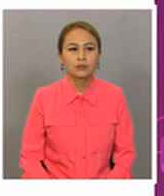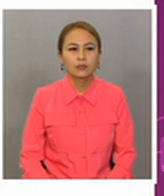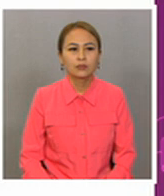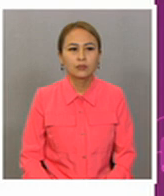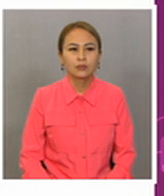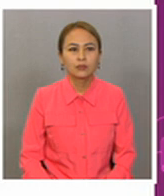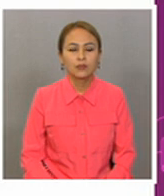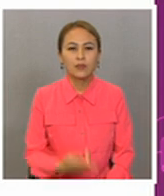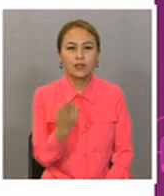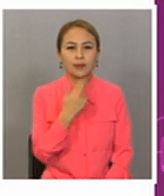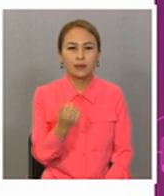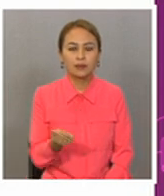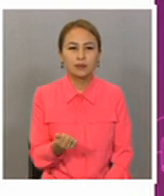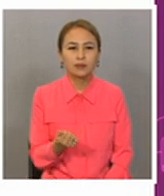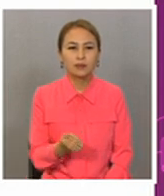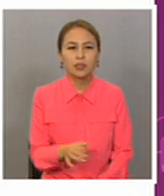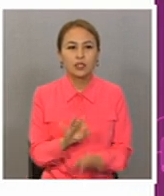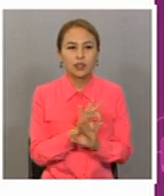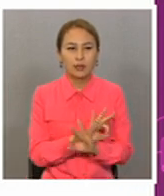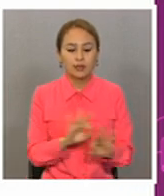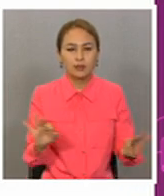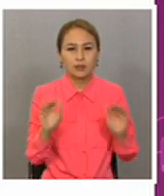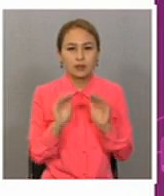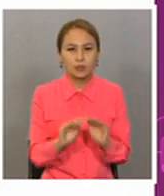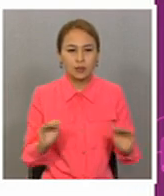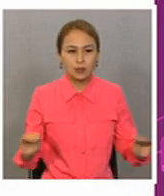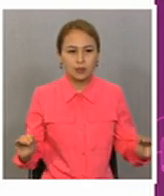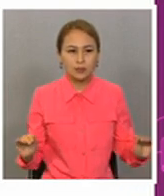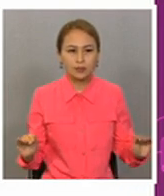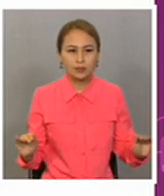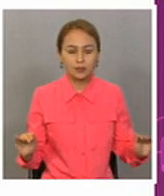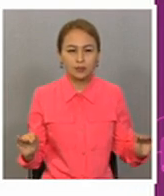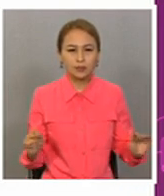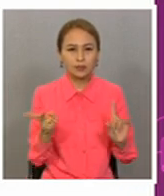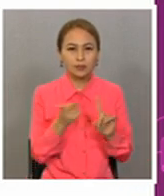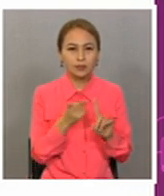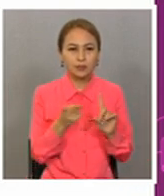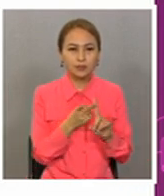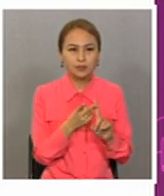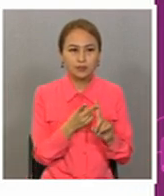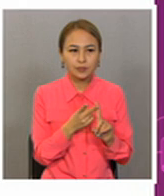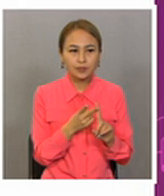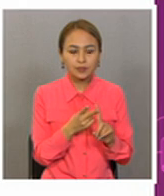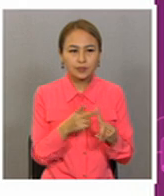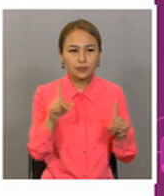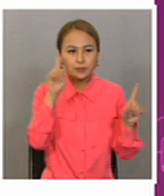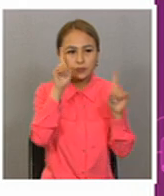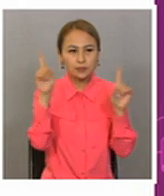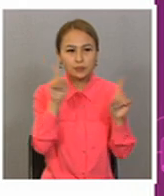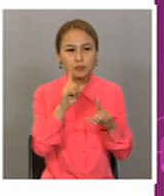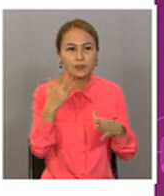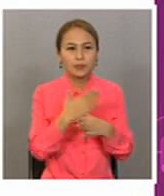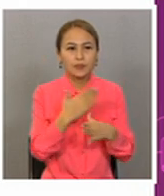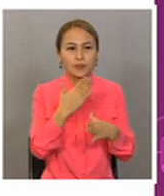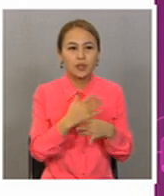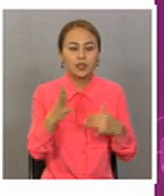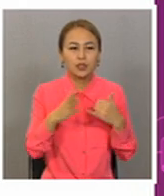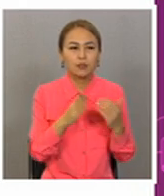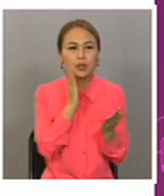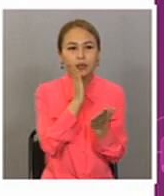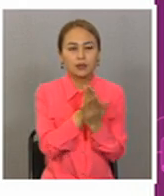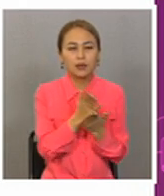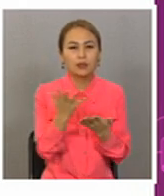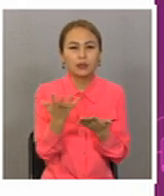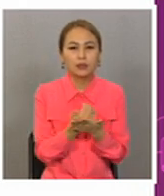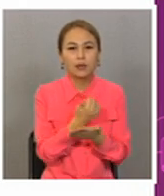Иә, жарайсыңдар балалар. Екінші, шоқ жұлдыздардың көмегімен жер